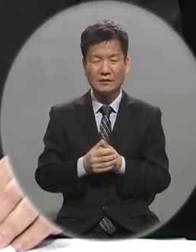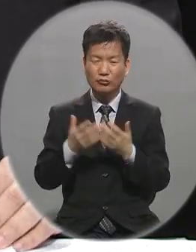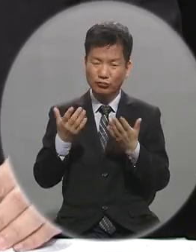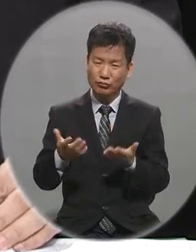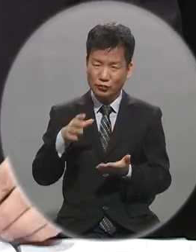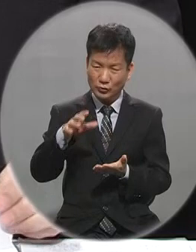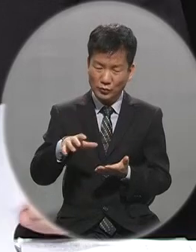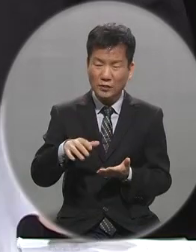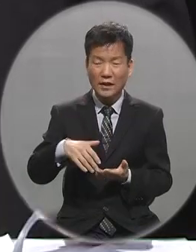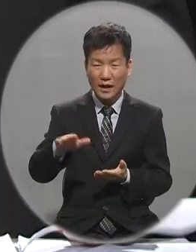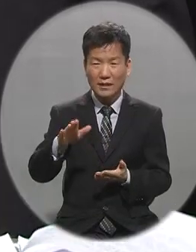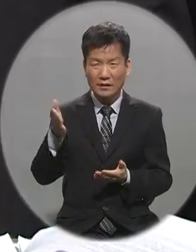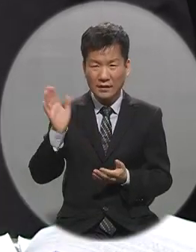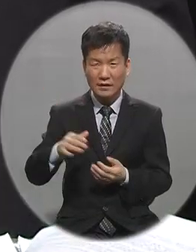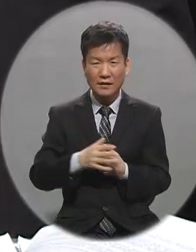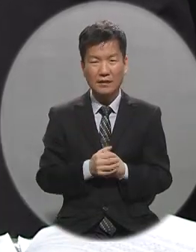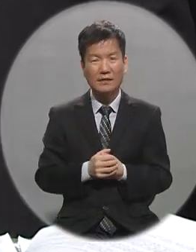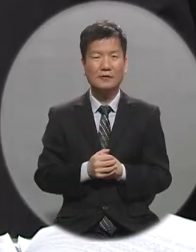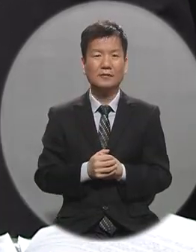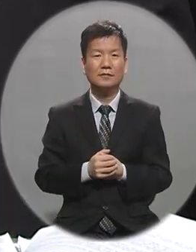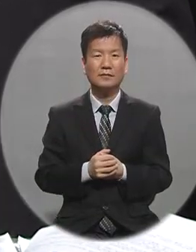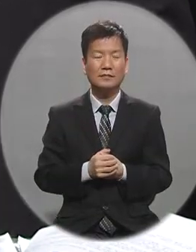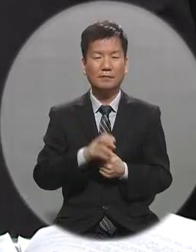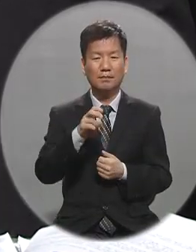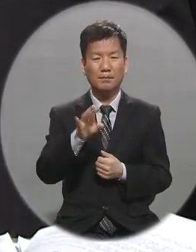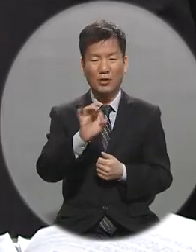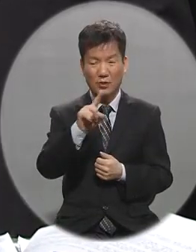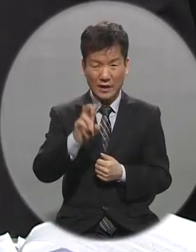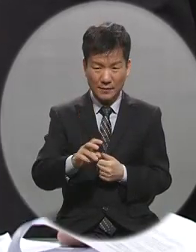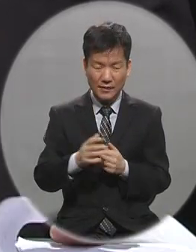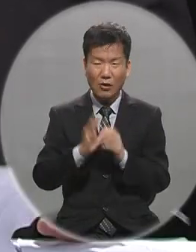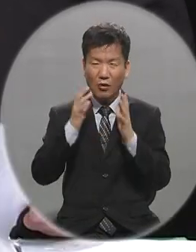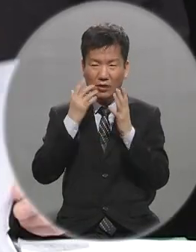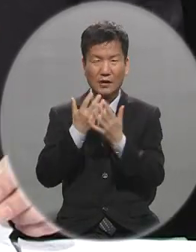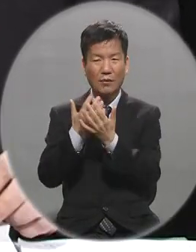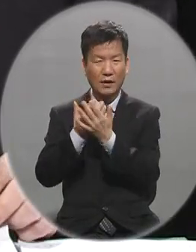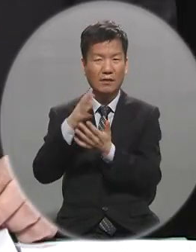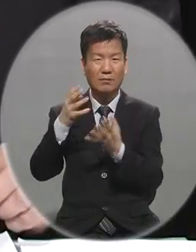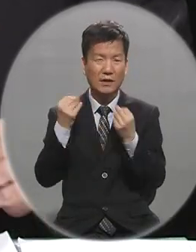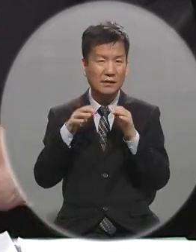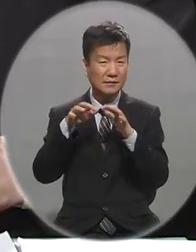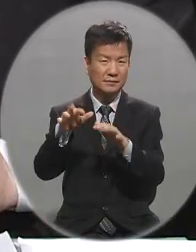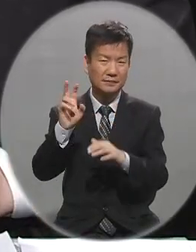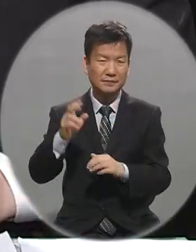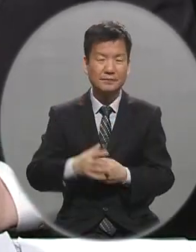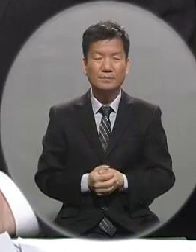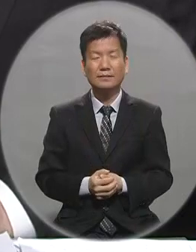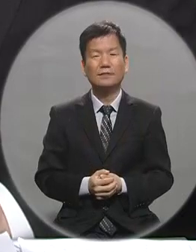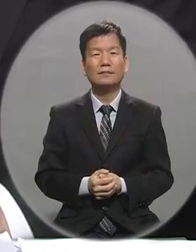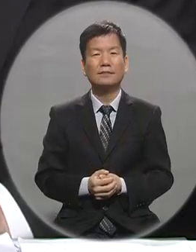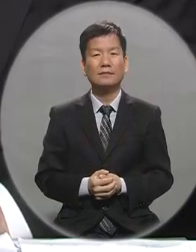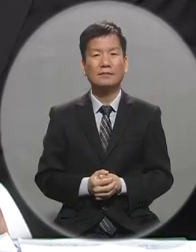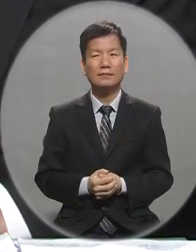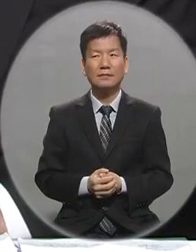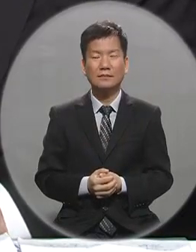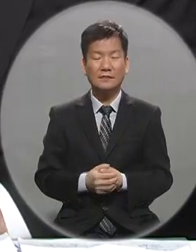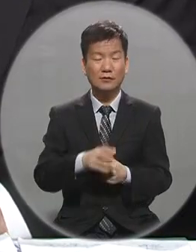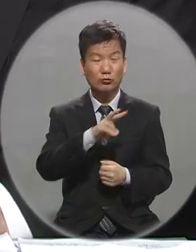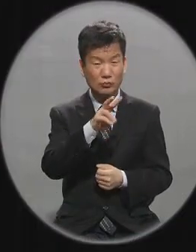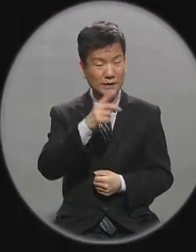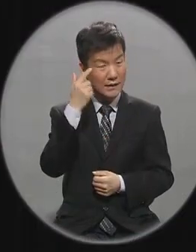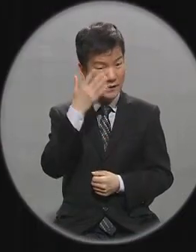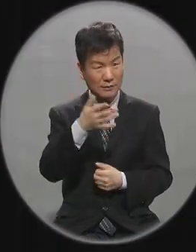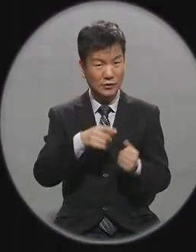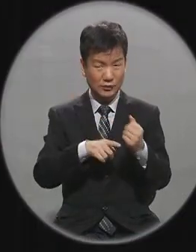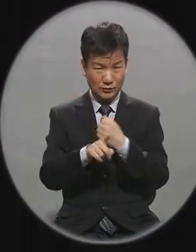찾아서 나가게 되는데요. 저희들이 뭐 명암저수지나 어린이회관도 많이 가는 것 같습니다. 제가 두 분께